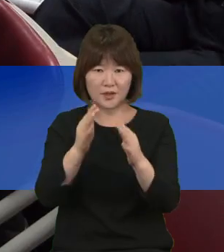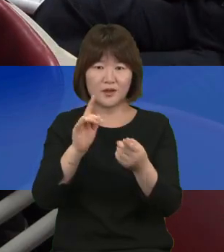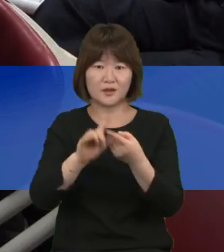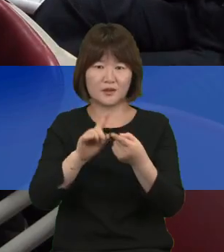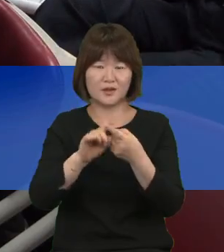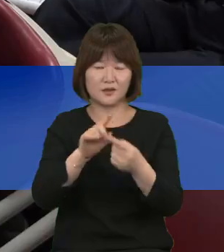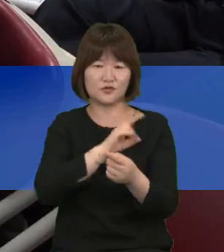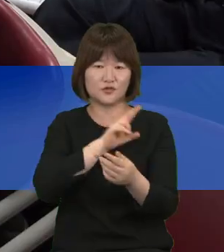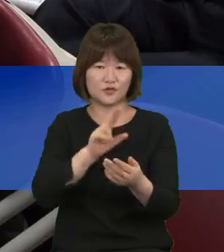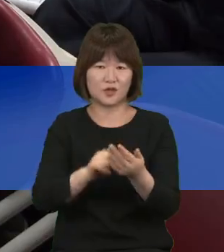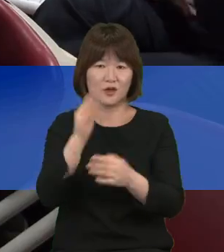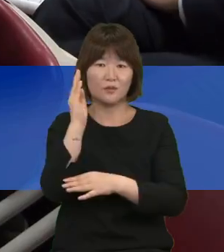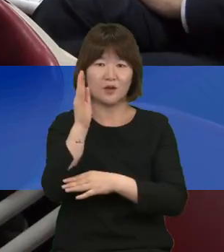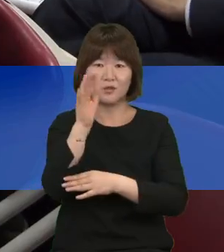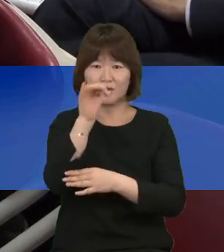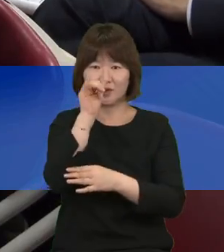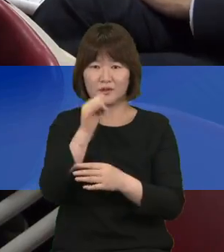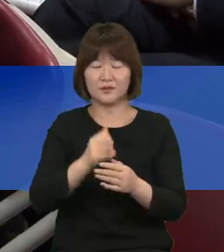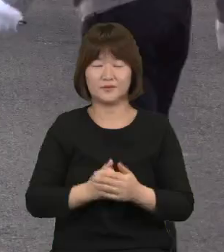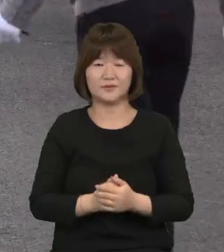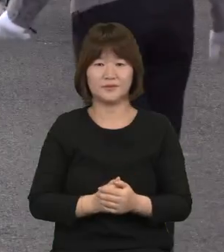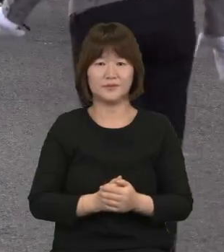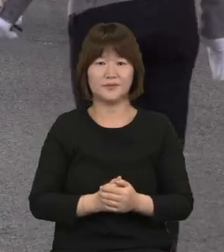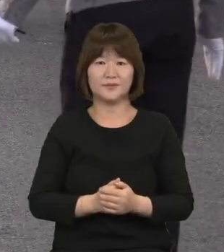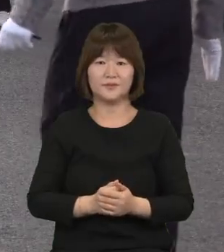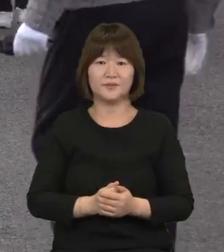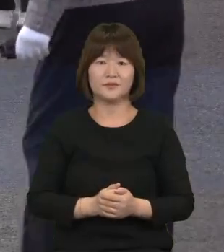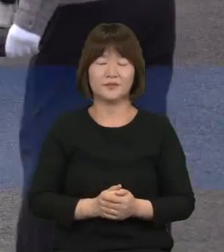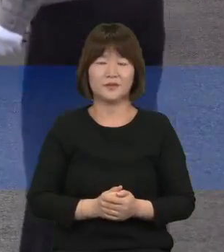주제 발표가 이어졌습니다.